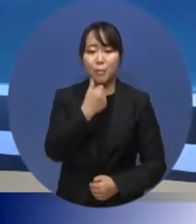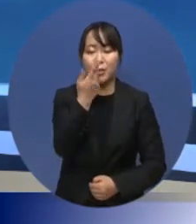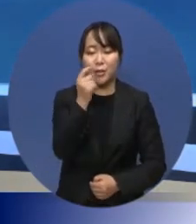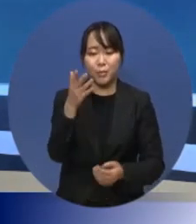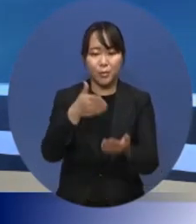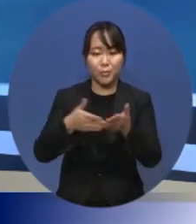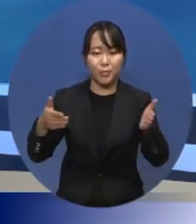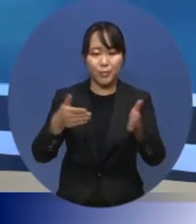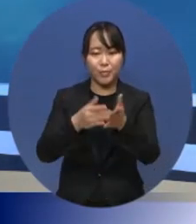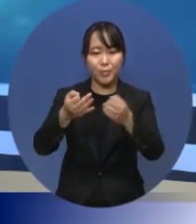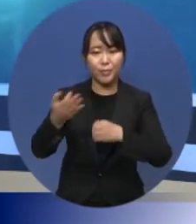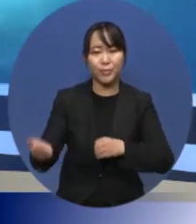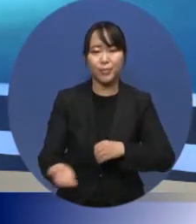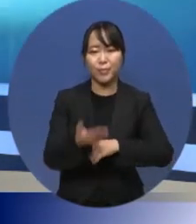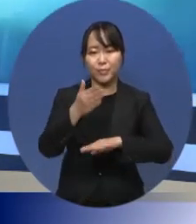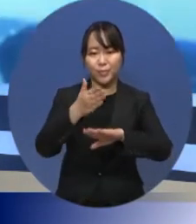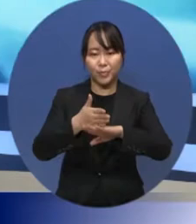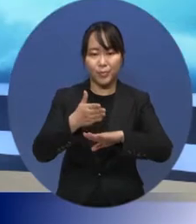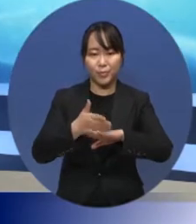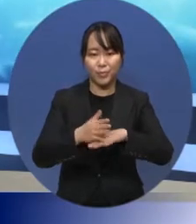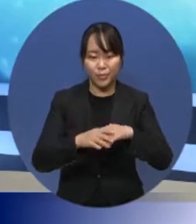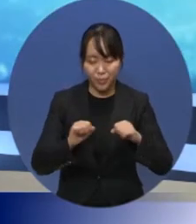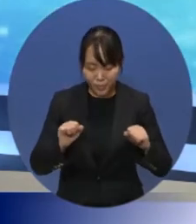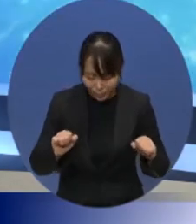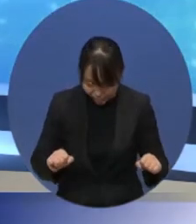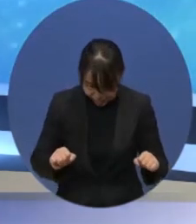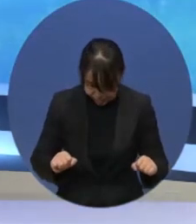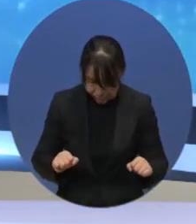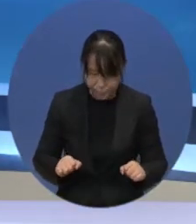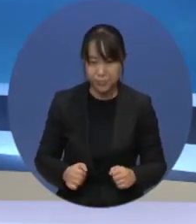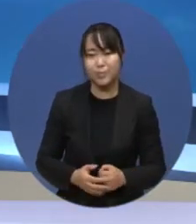뉴스를 마칩니다 시청해주신 여러분 고맙습니다